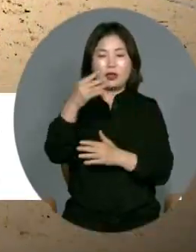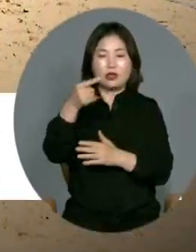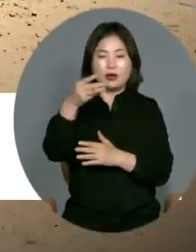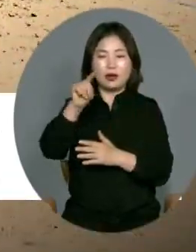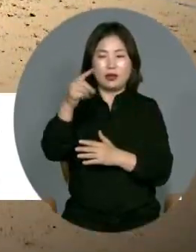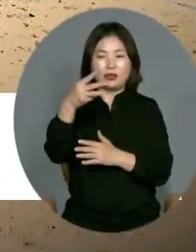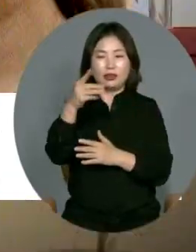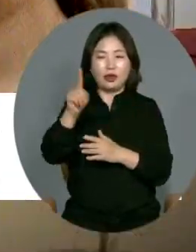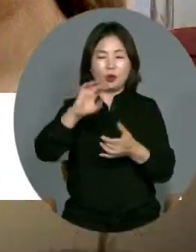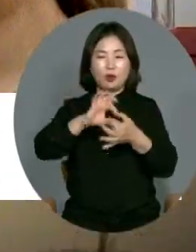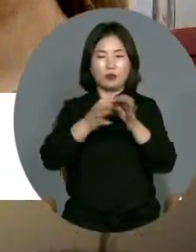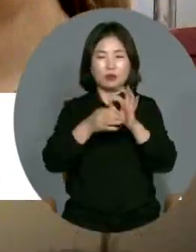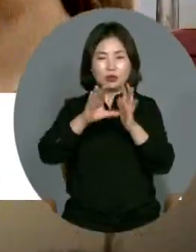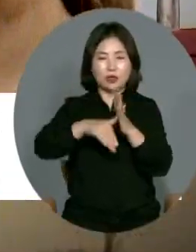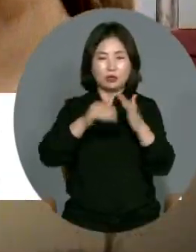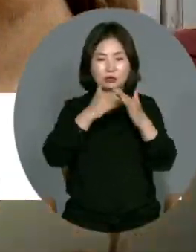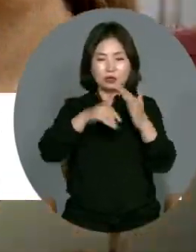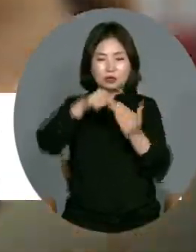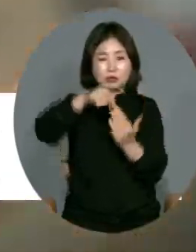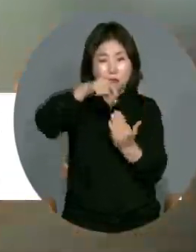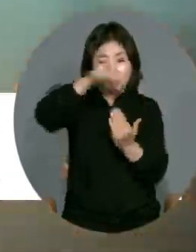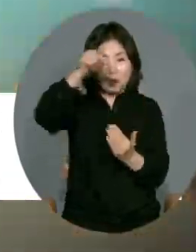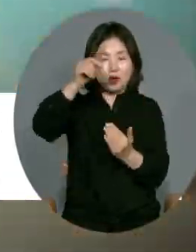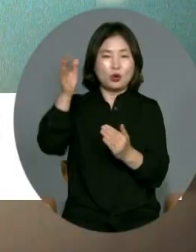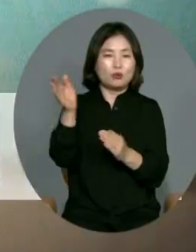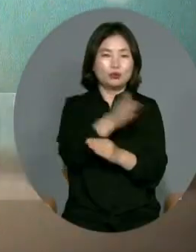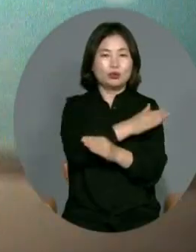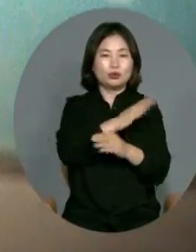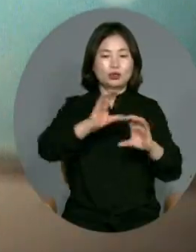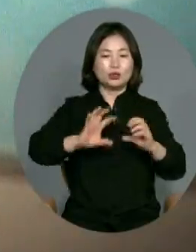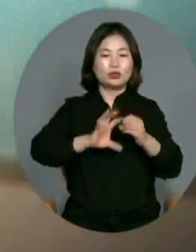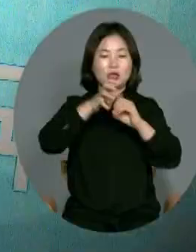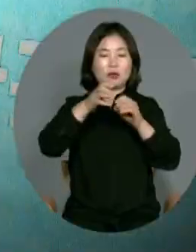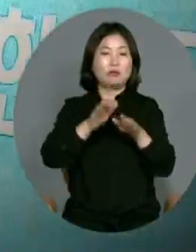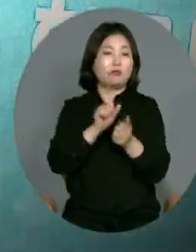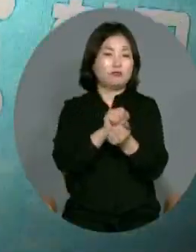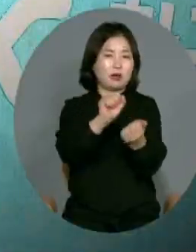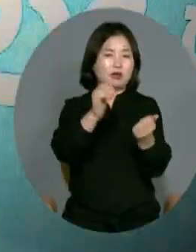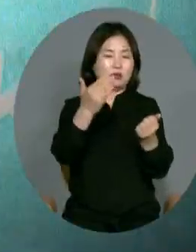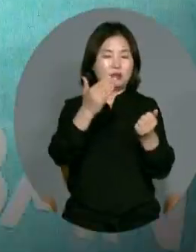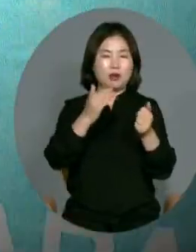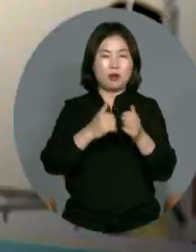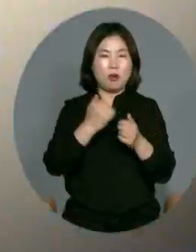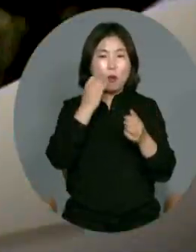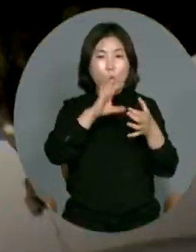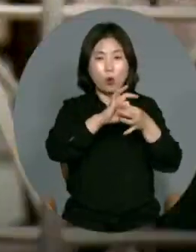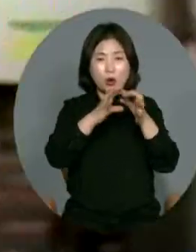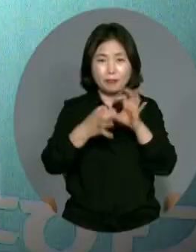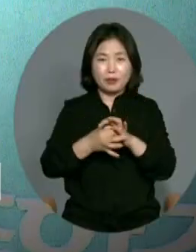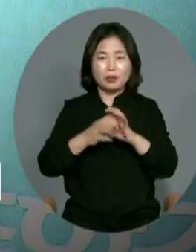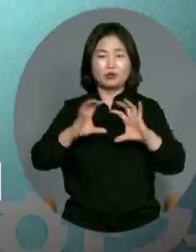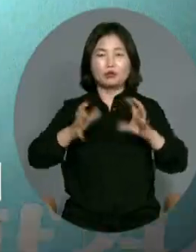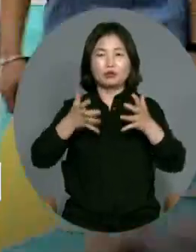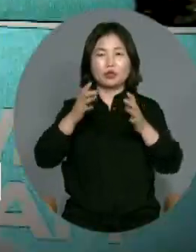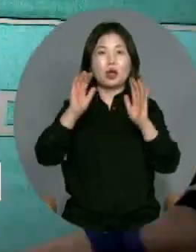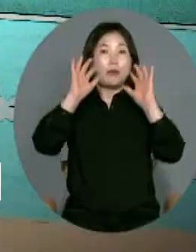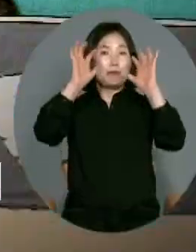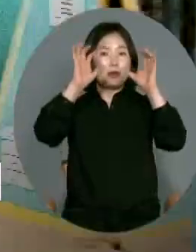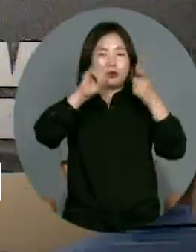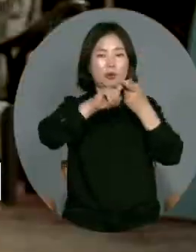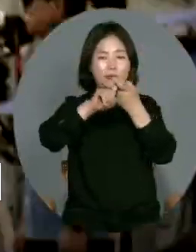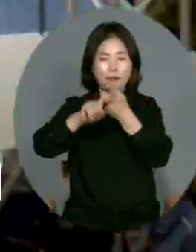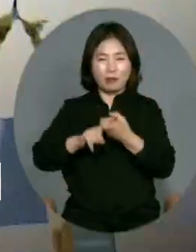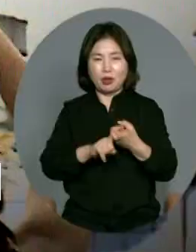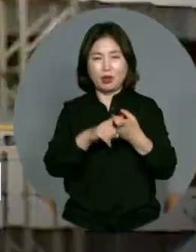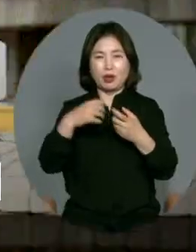정식 종목으로 채택된 뒤 전 세계로 확산됐습니다. 비치발리볼은 올림픽은 물론 국제 배구연맹 등이